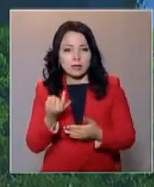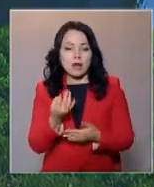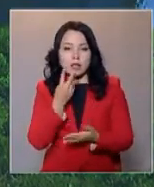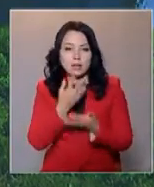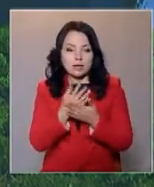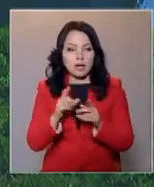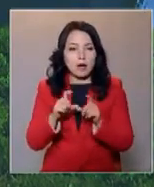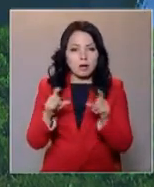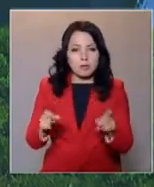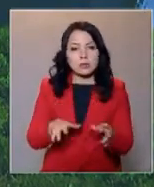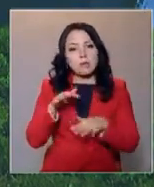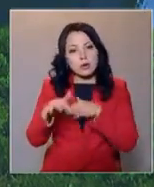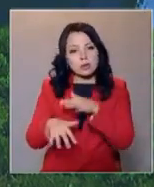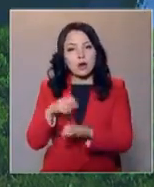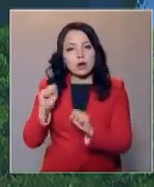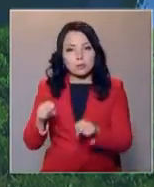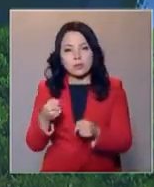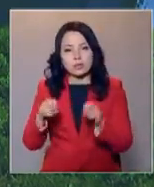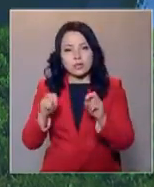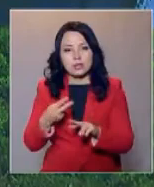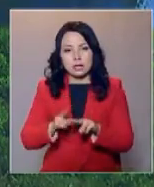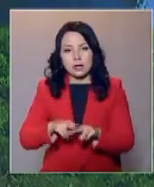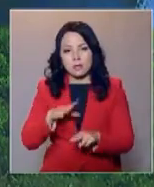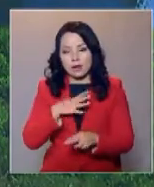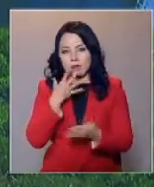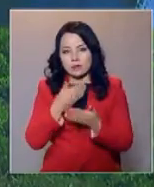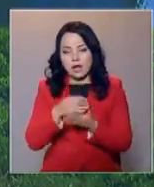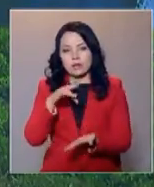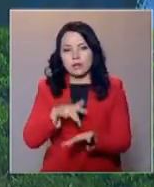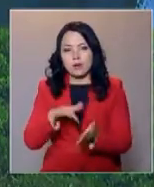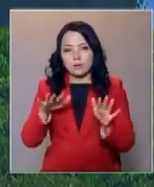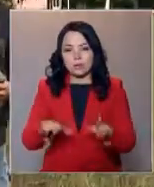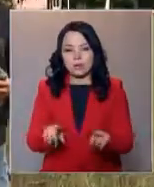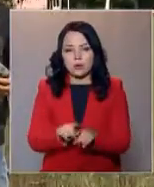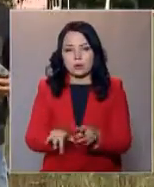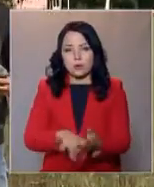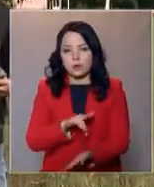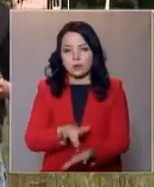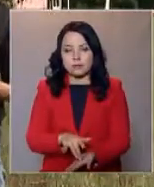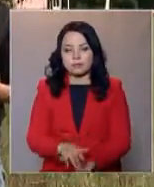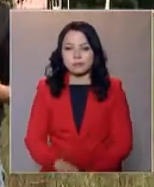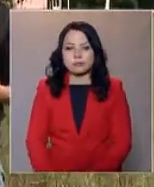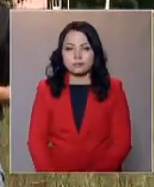интересные объекты для посещения есть и в самом Целинном крае.